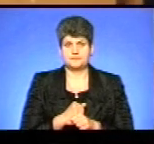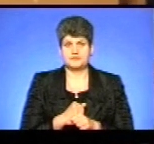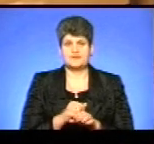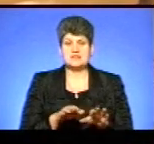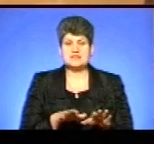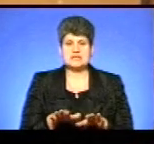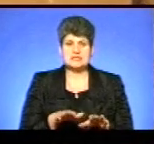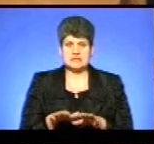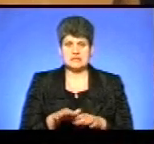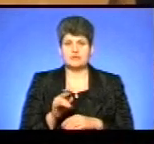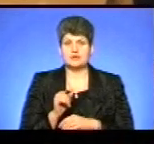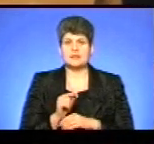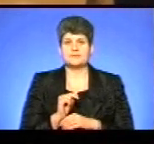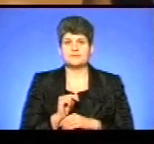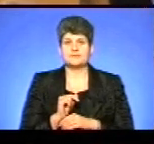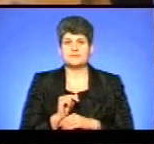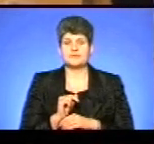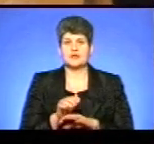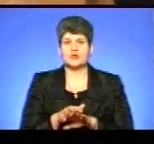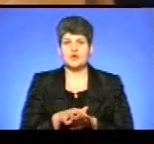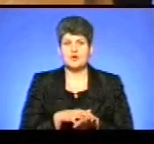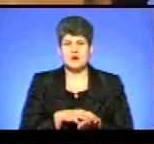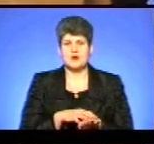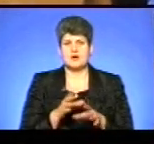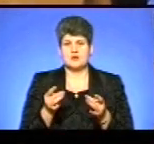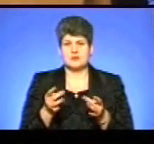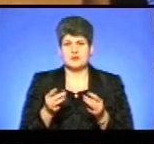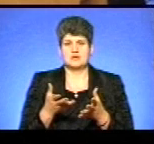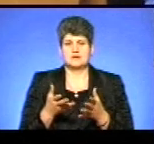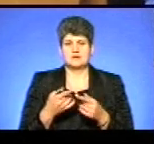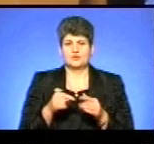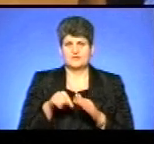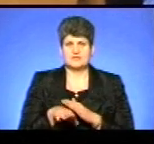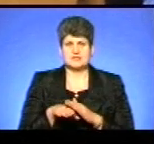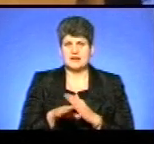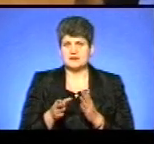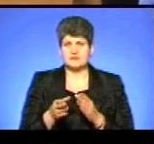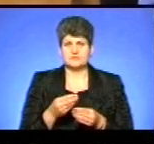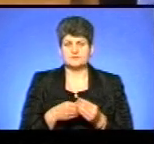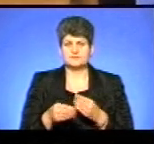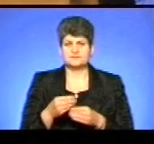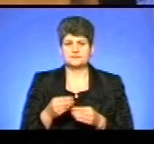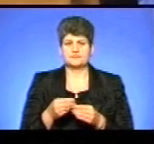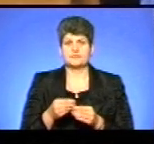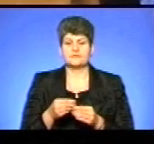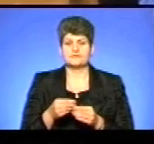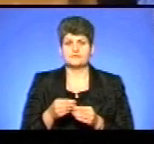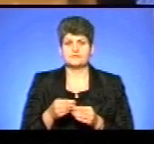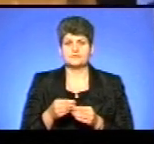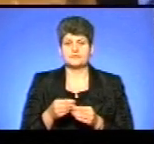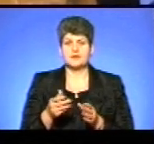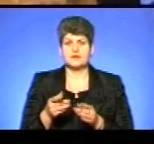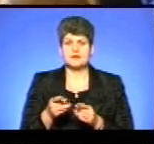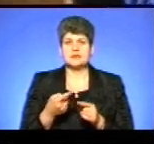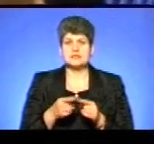слизькі, вони... Нога потіє, нога париться. Дуже потіє, бо то всередині все... Та пірка, лука. А то